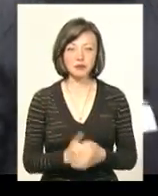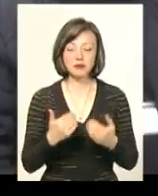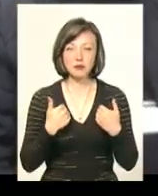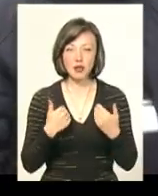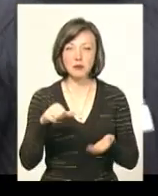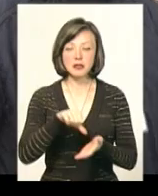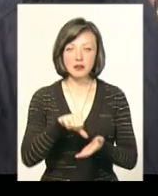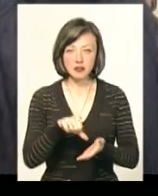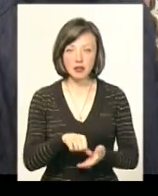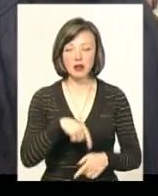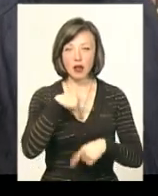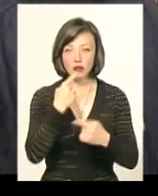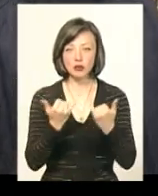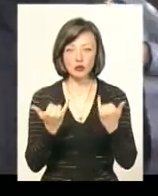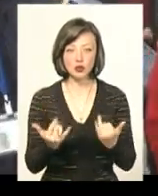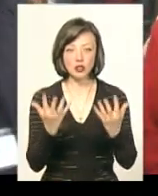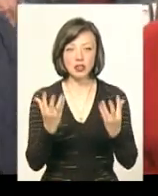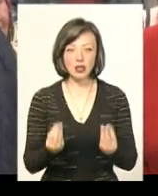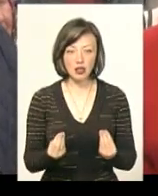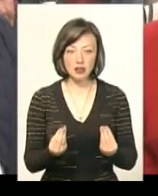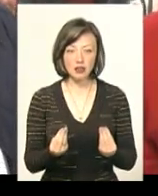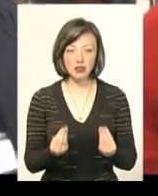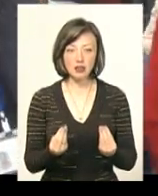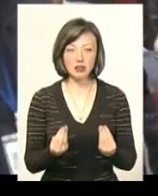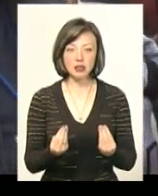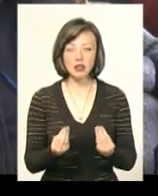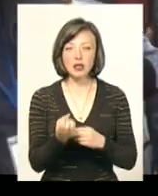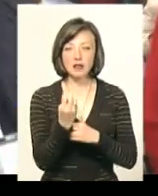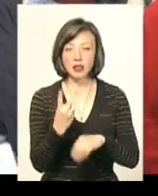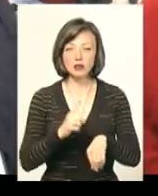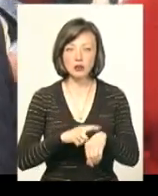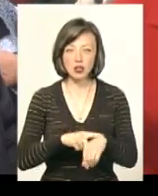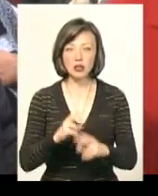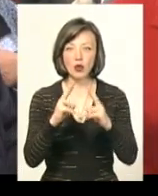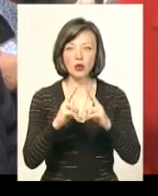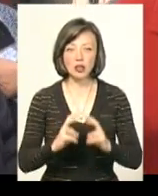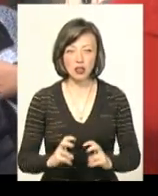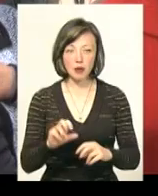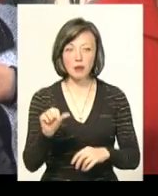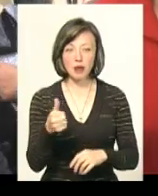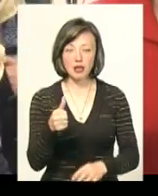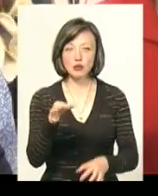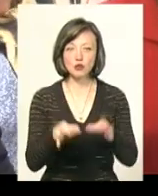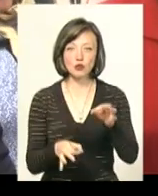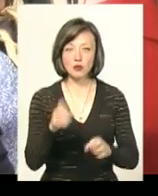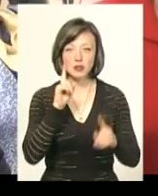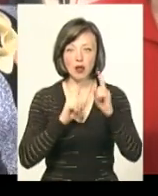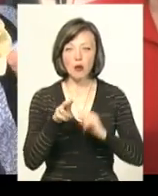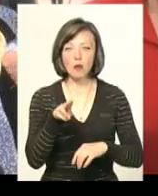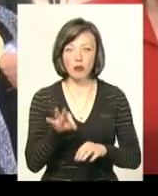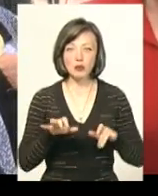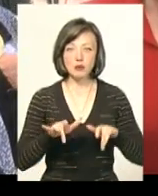юрист заявляє, що на сьогоднішній день, саме сьогодні, 12 годині, розглядається перше судове засідання по